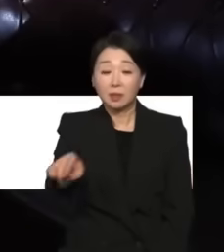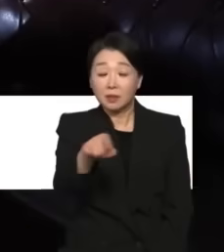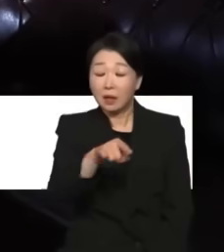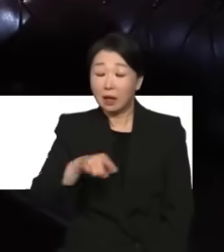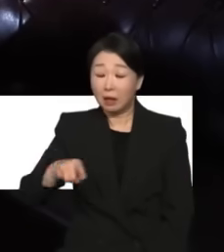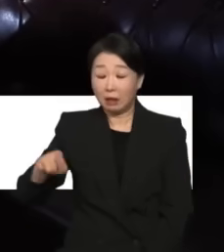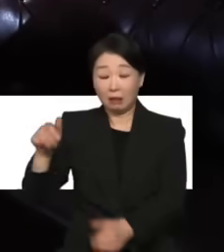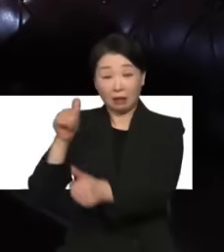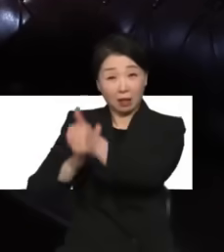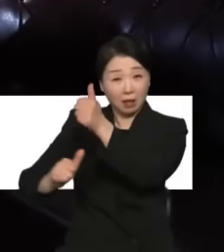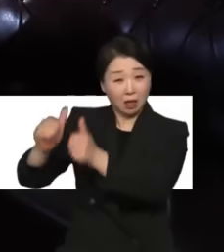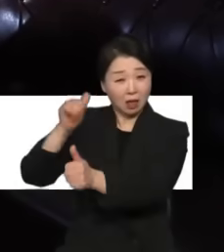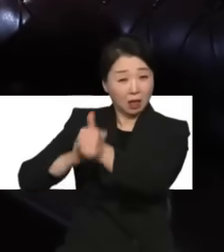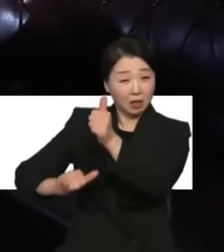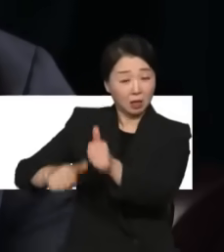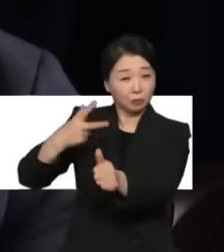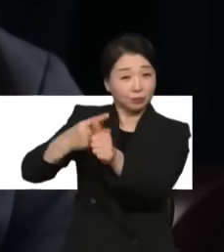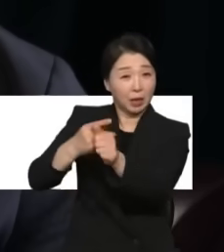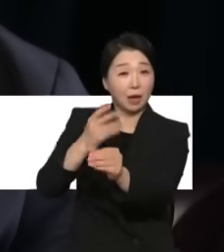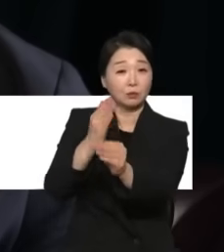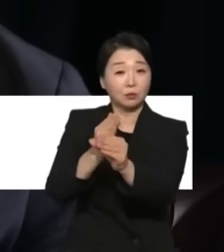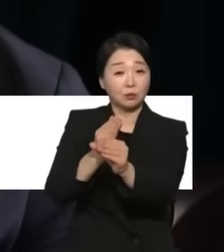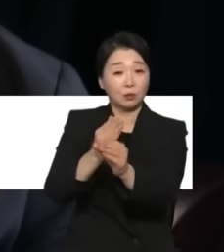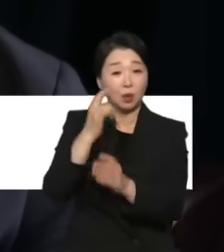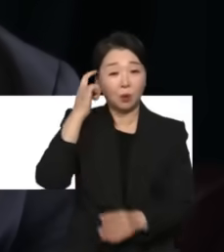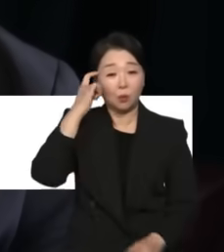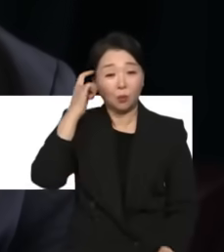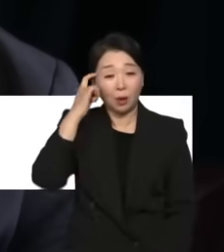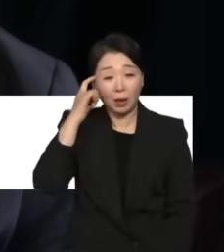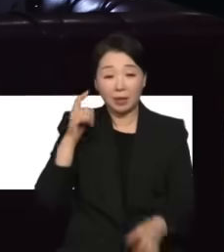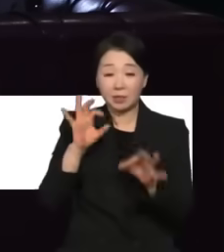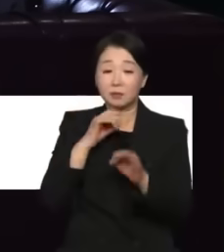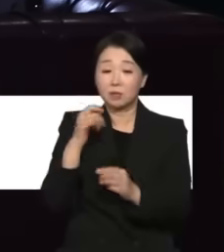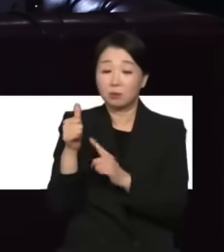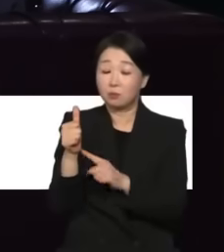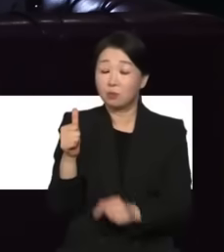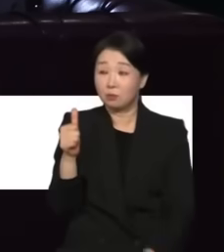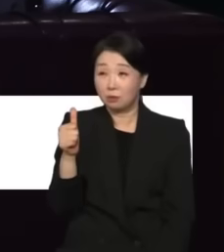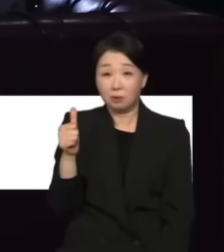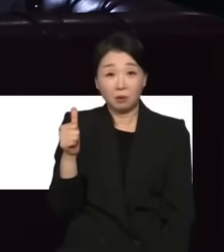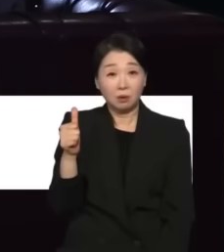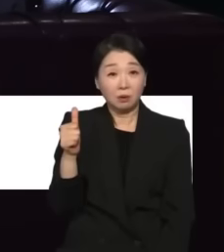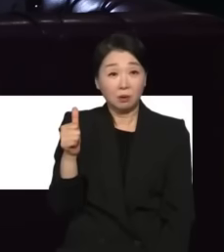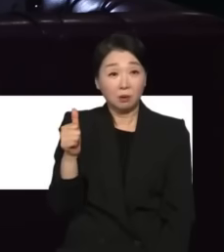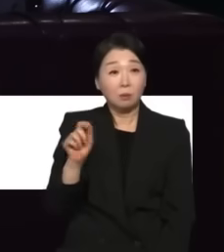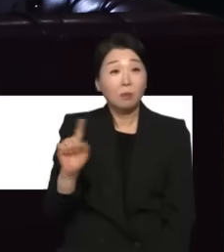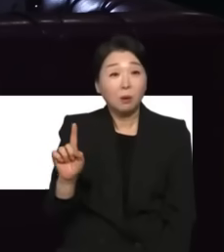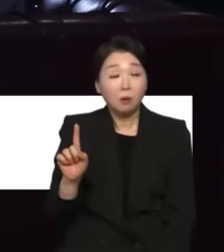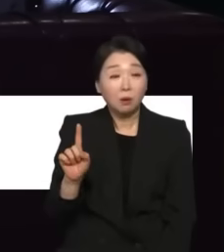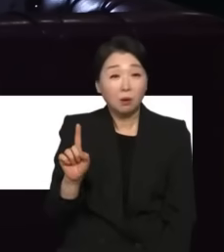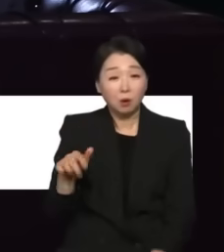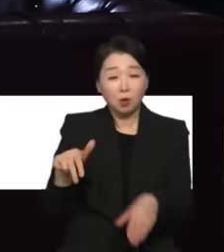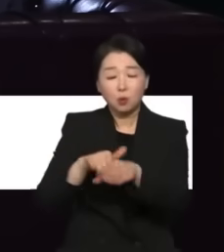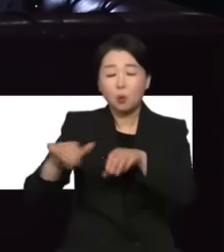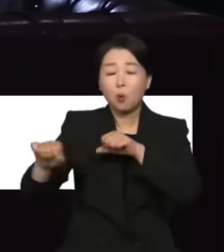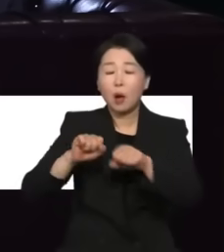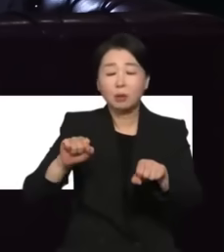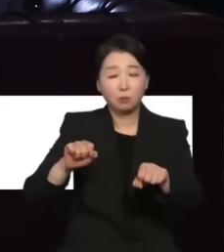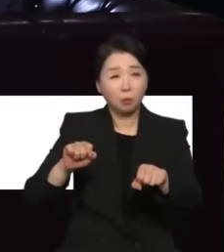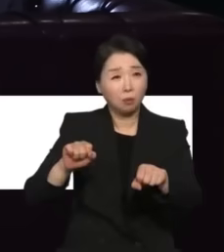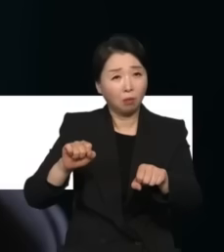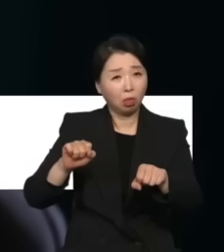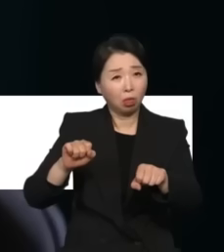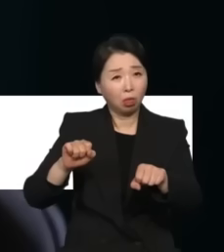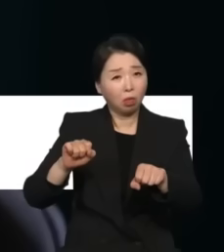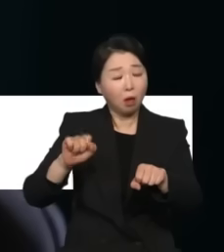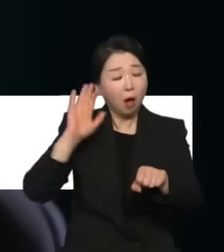논리를 계속 심화하는 것 같아요. 왜냐하면 김 라는 인물 맘만 먹으면 어딘가에서 종교 활동을 충분히 할 수